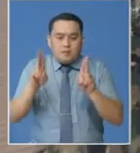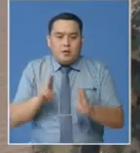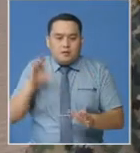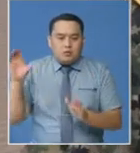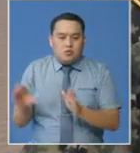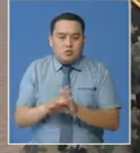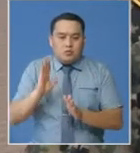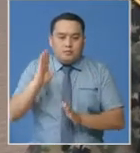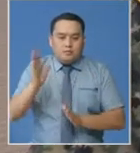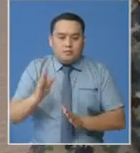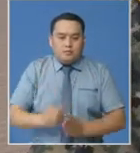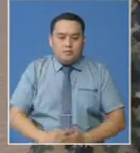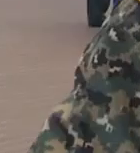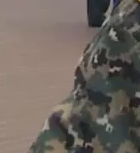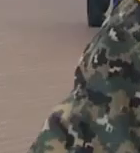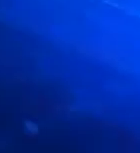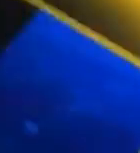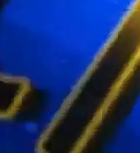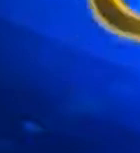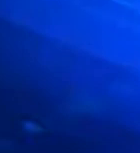Конституцию и законы Республики Казахстан.